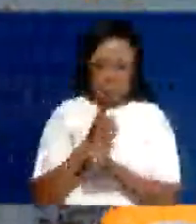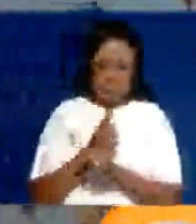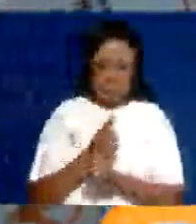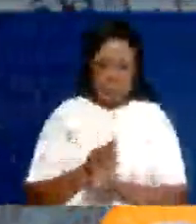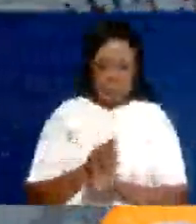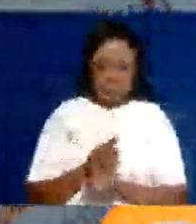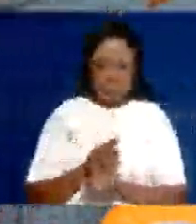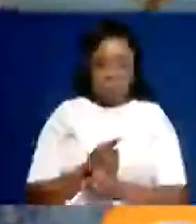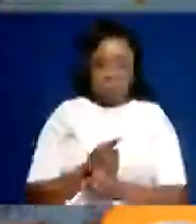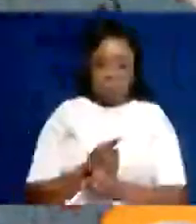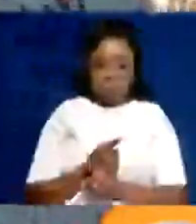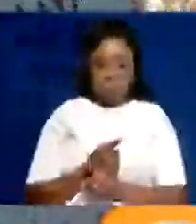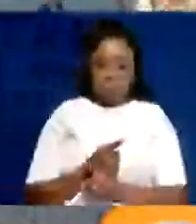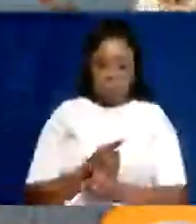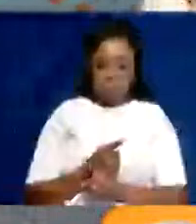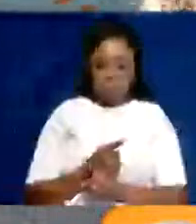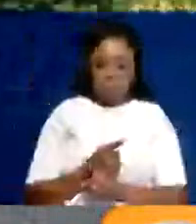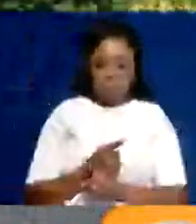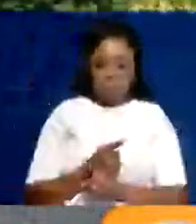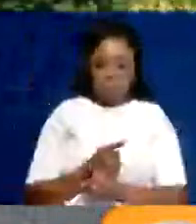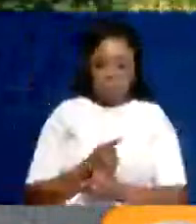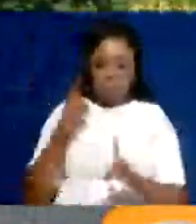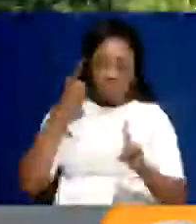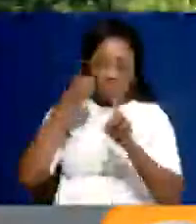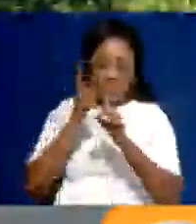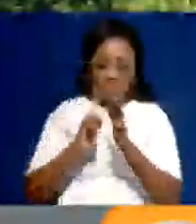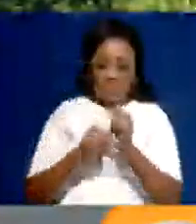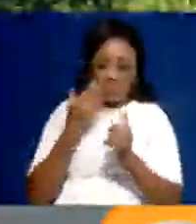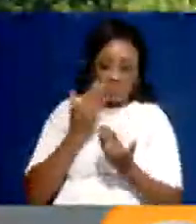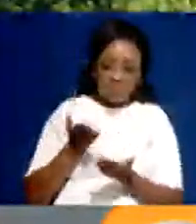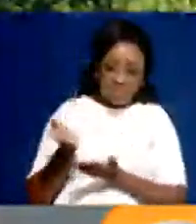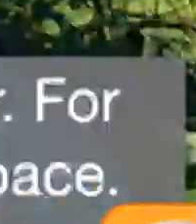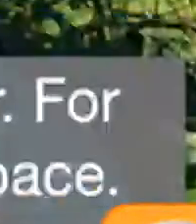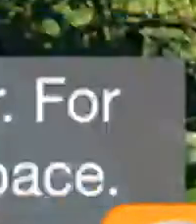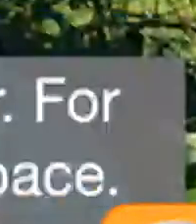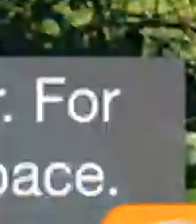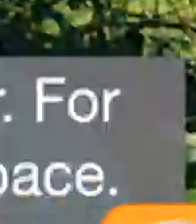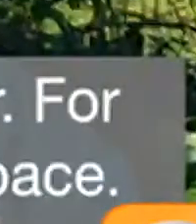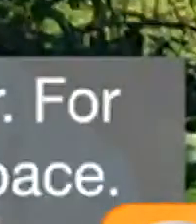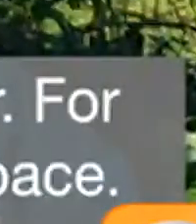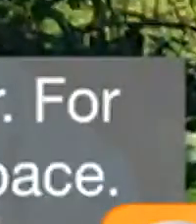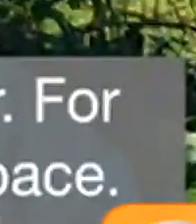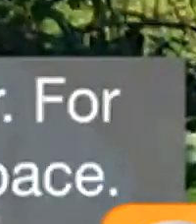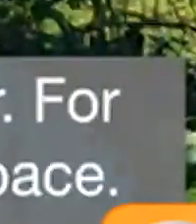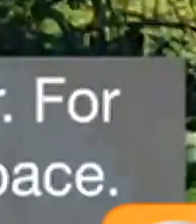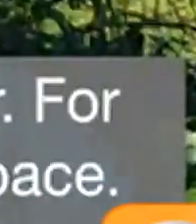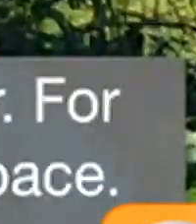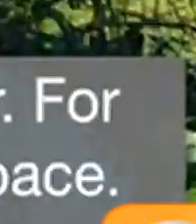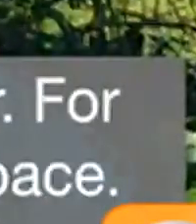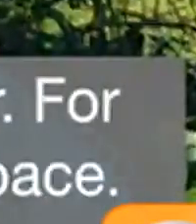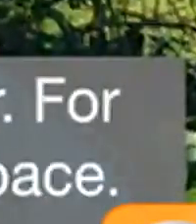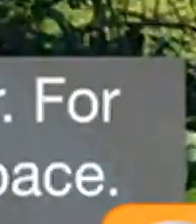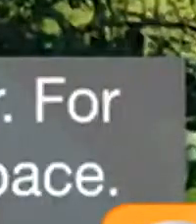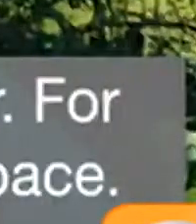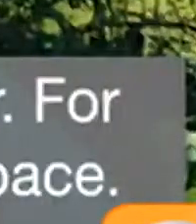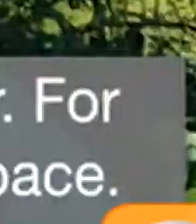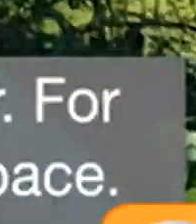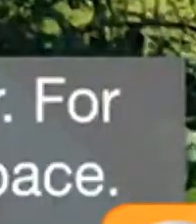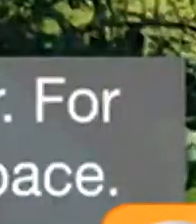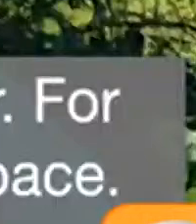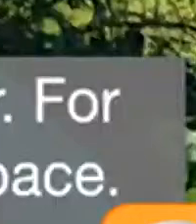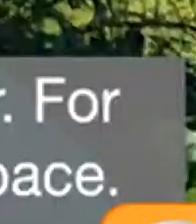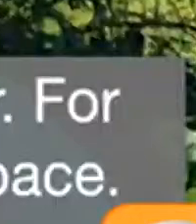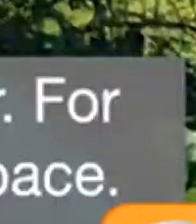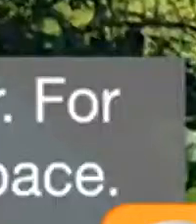na yeta kama ni dimu, tuseme hivyo. Kwa sababu tulikuwa tunapanda kwa njia ambayo, sio vizuri sana, hatukuwa tunapanda